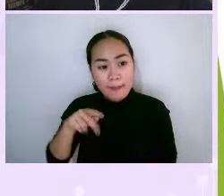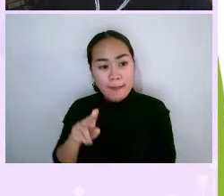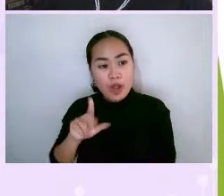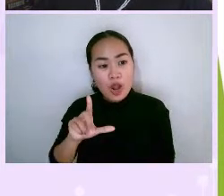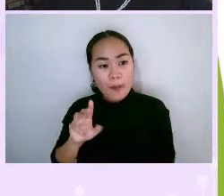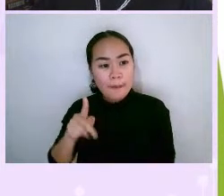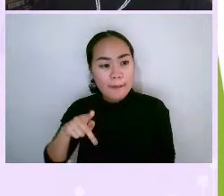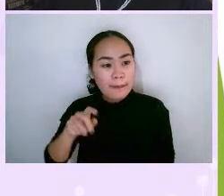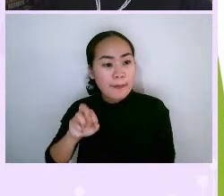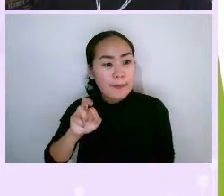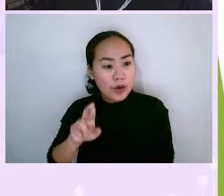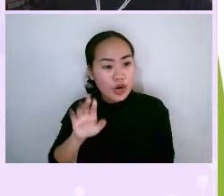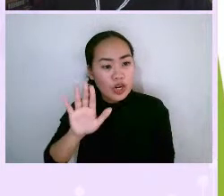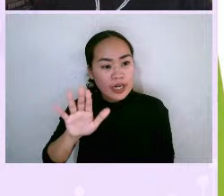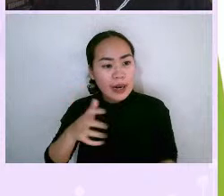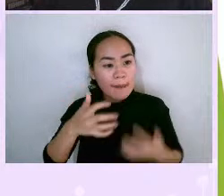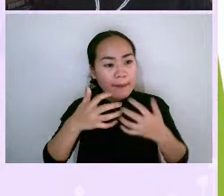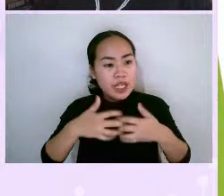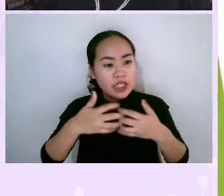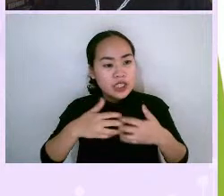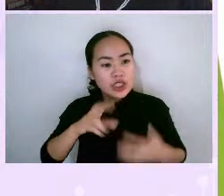pwedeng, is a portable